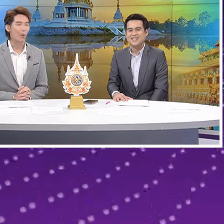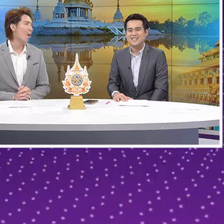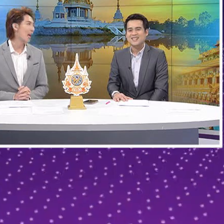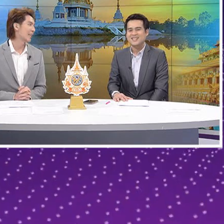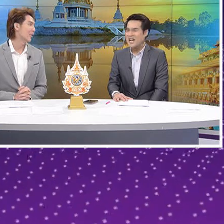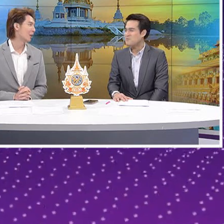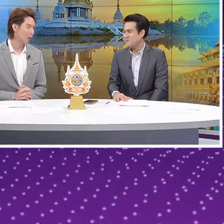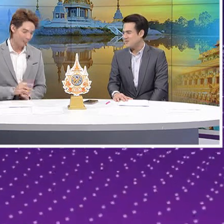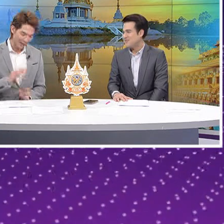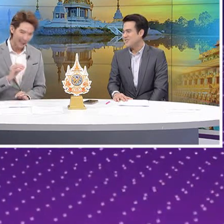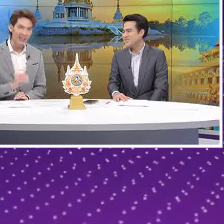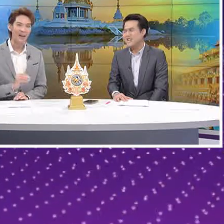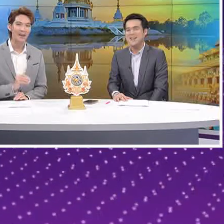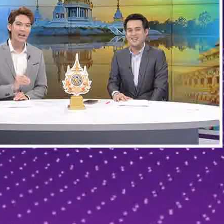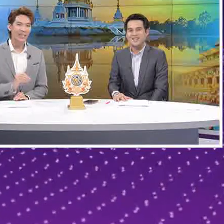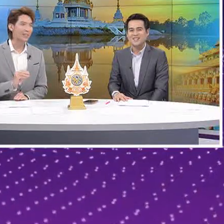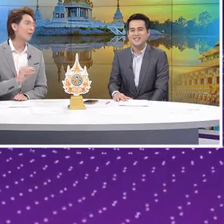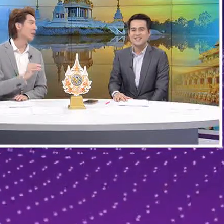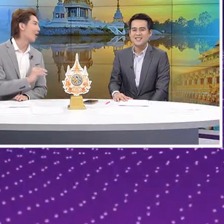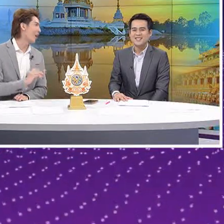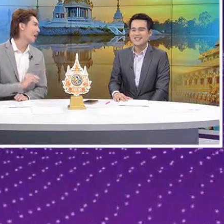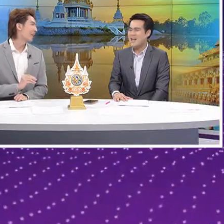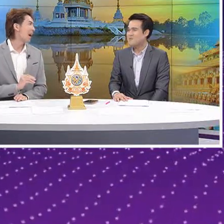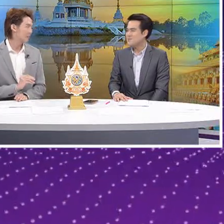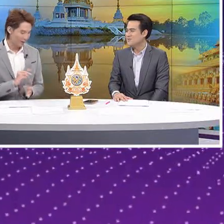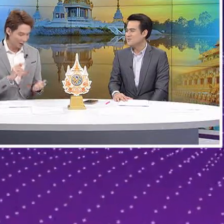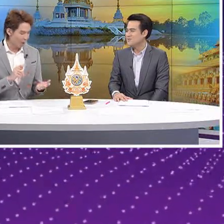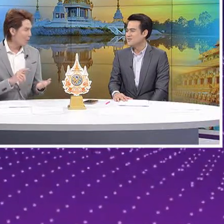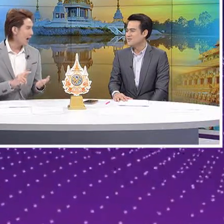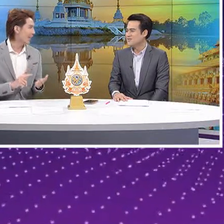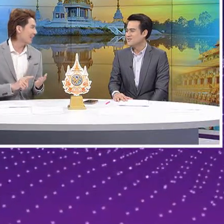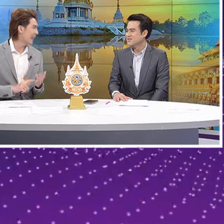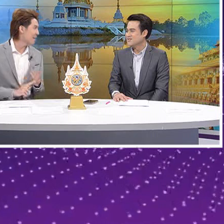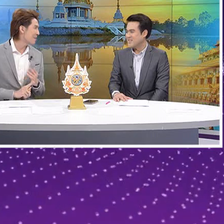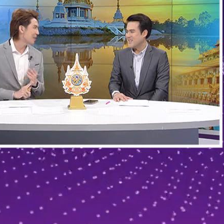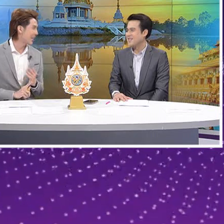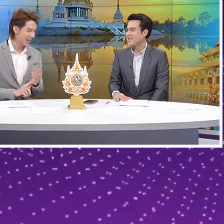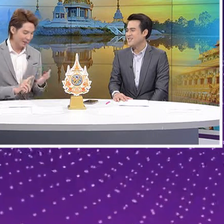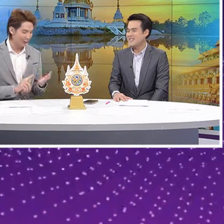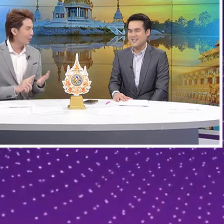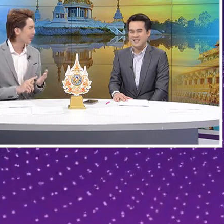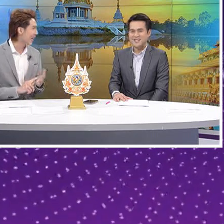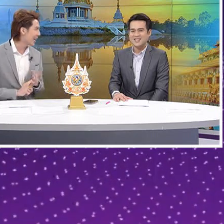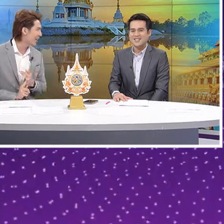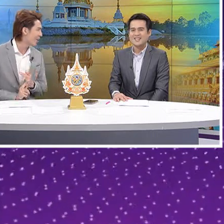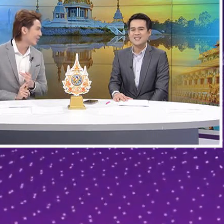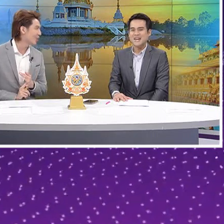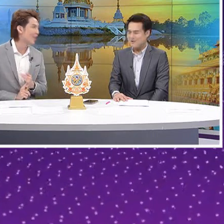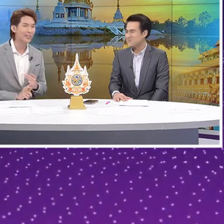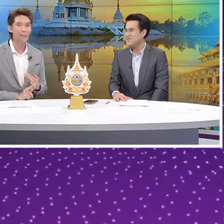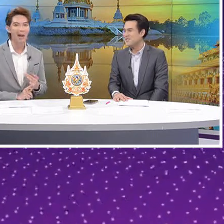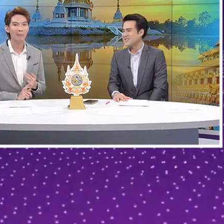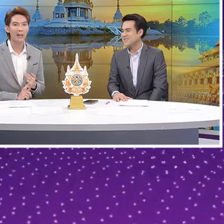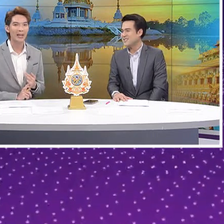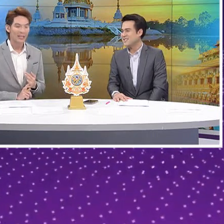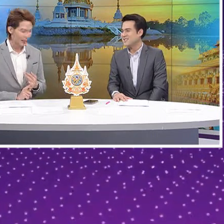ตามโลกออนไลน์กันอยู่คือโดยปกติแล้วเนี่ยอย่างเช่นวันก่อนถ้ามีเรื่องของวาทกรรมมีการกระทบกระทั่งกันของสส